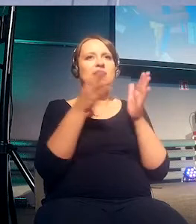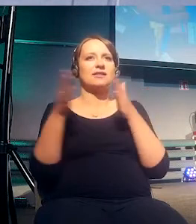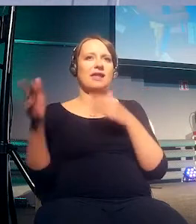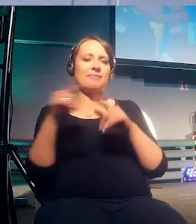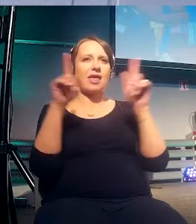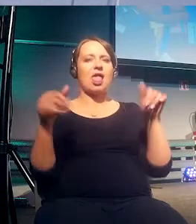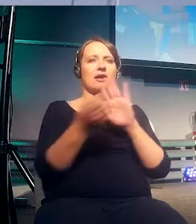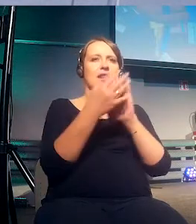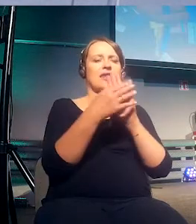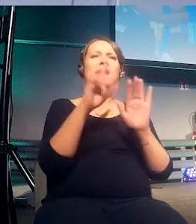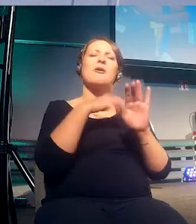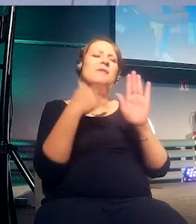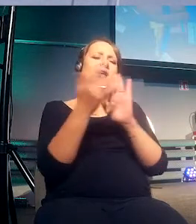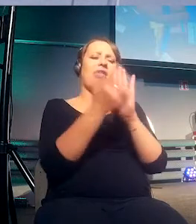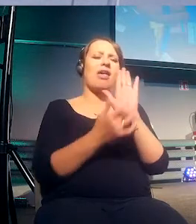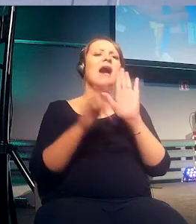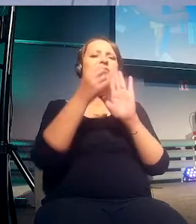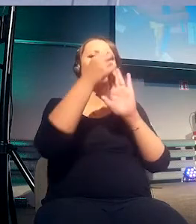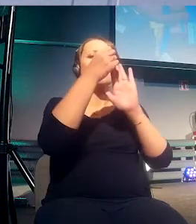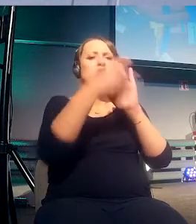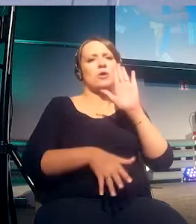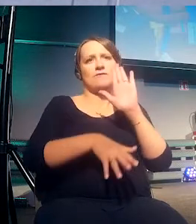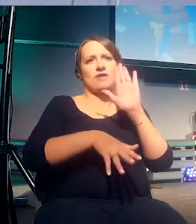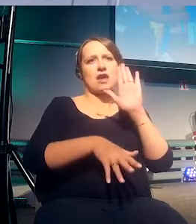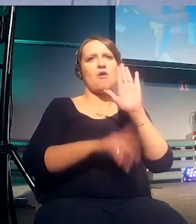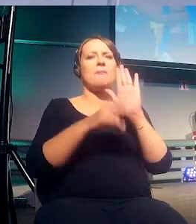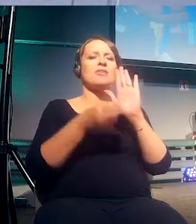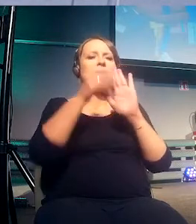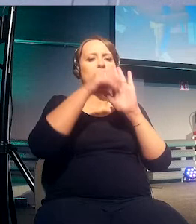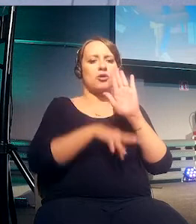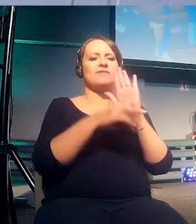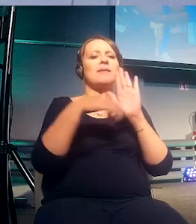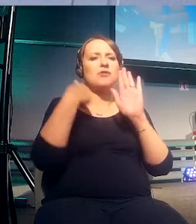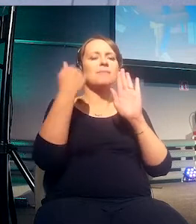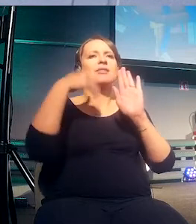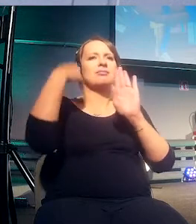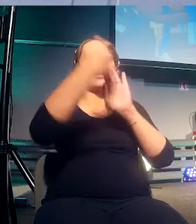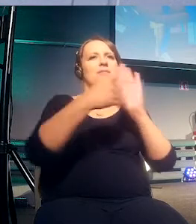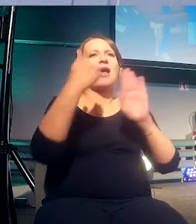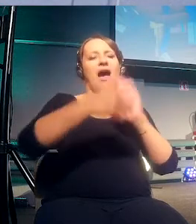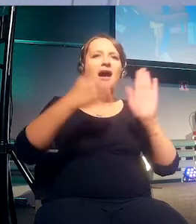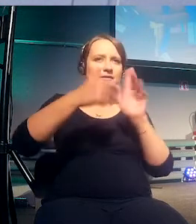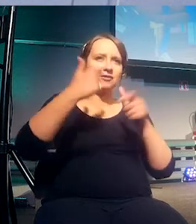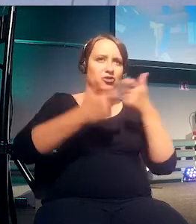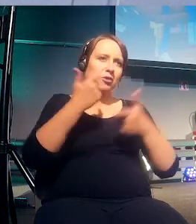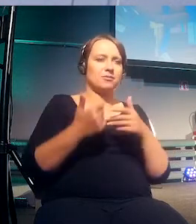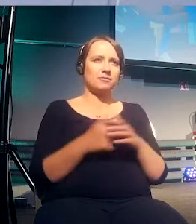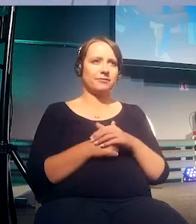Albo elementy, które będziemy klikać, one będą się rozwijały i dopiero po rozwinięciu będziemy wykonywali pewne akcje. To jest o tyle potrzebne, że